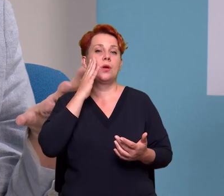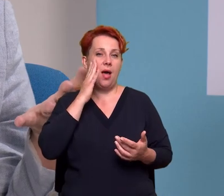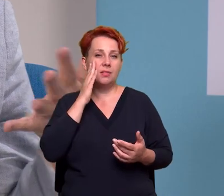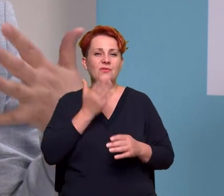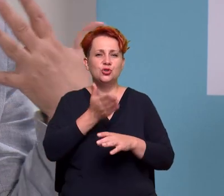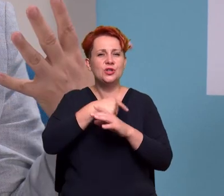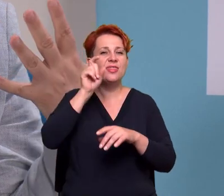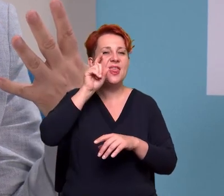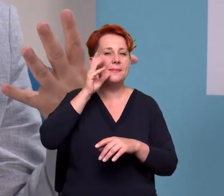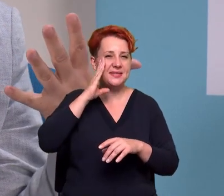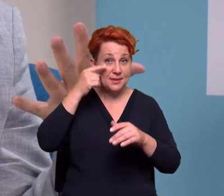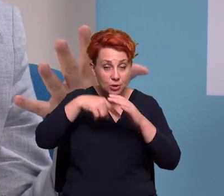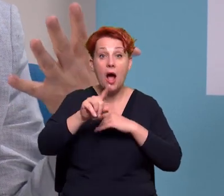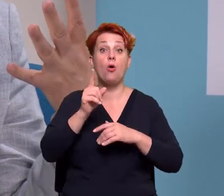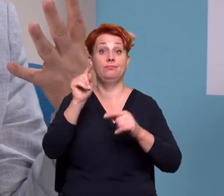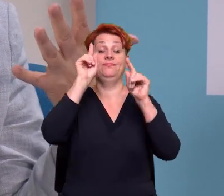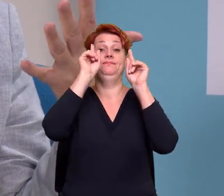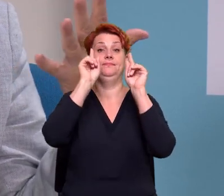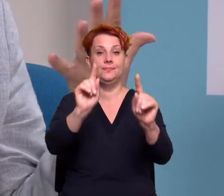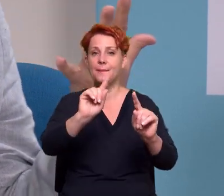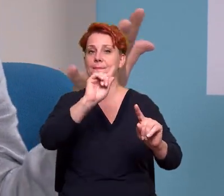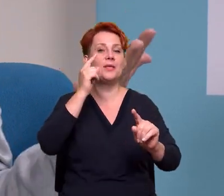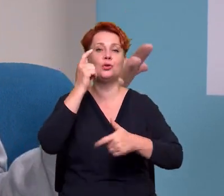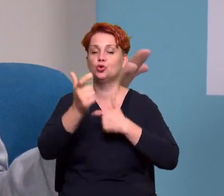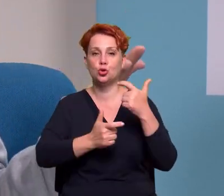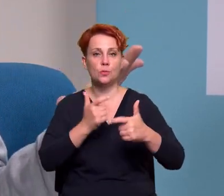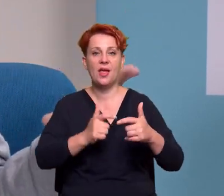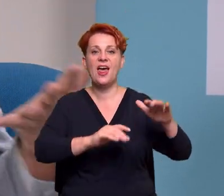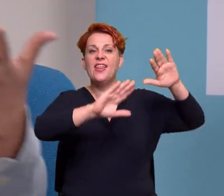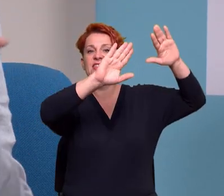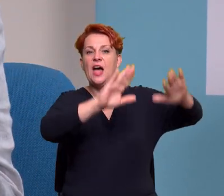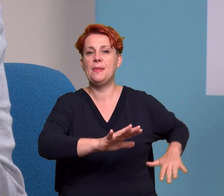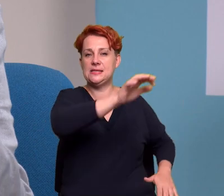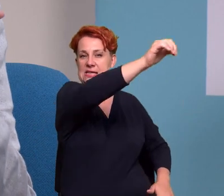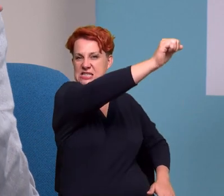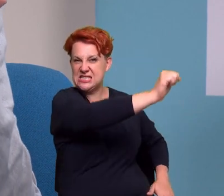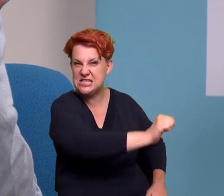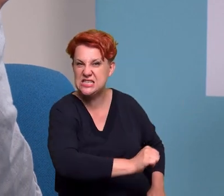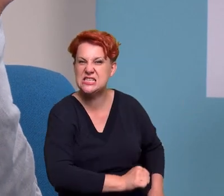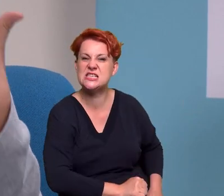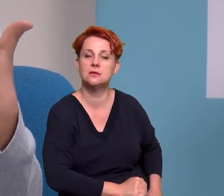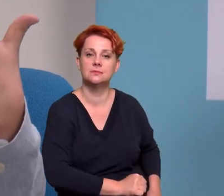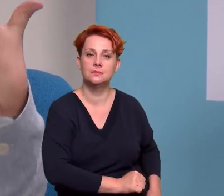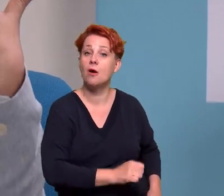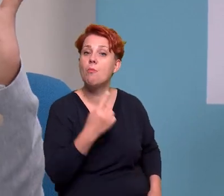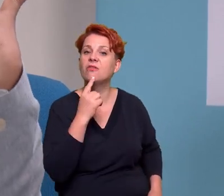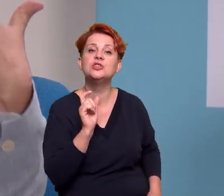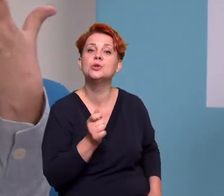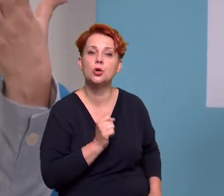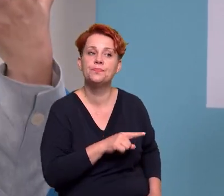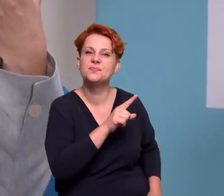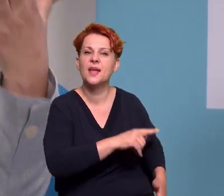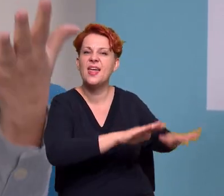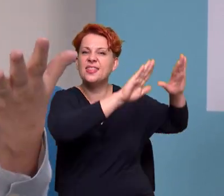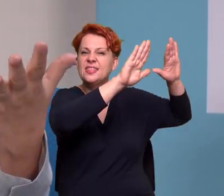po Niemcach, to pierwsze, co zrobiła, to zdarła tapetę. Zdarła tapetę, ponieważ, jak powiedziała, ta